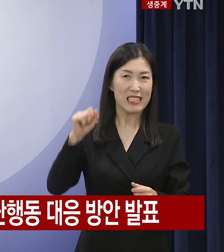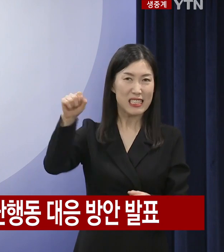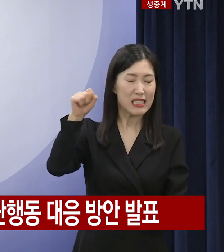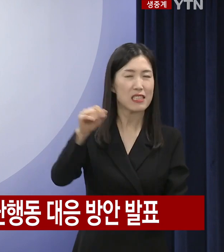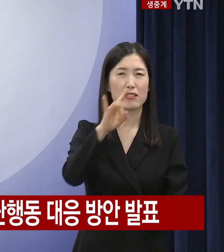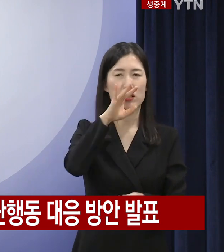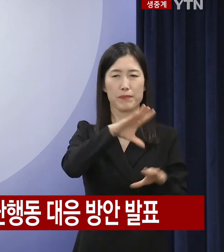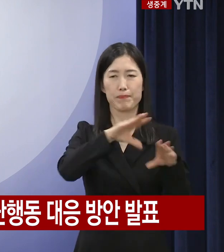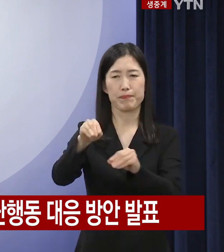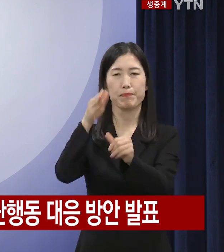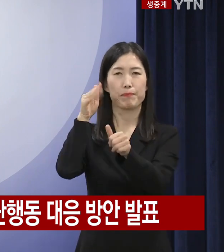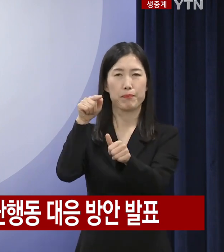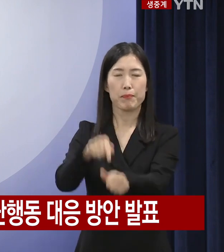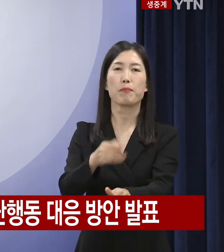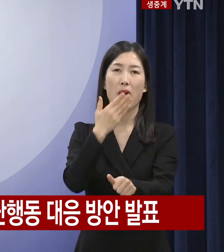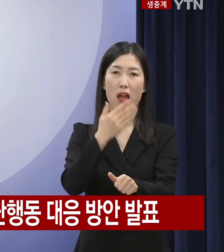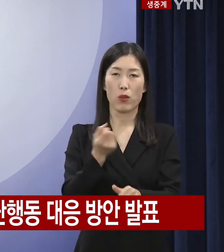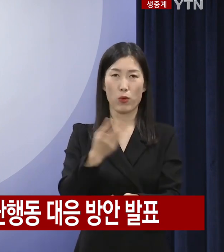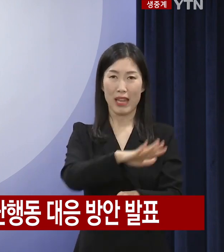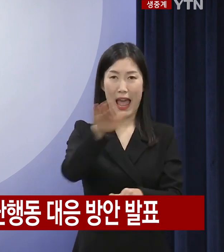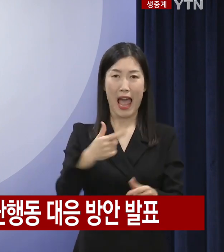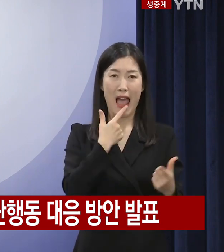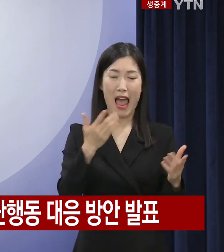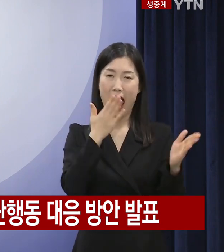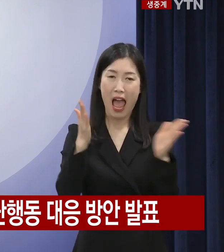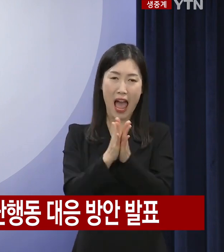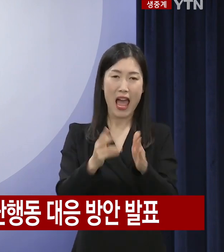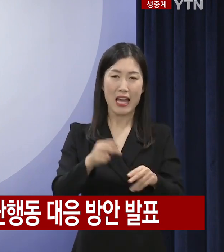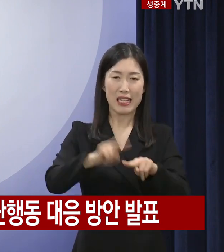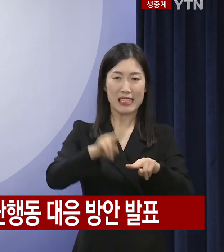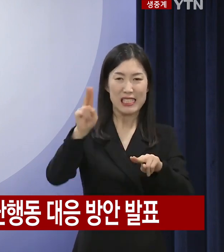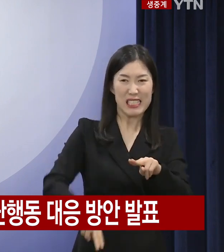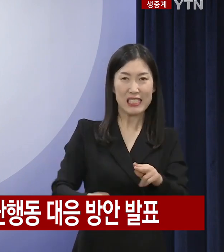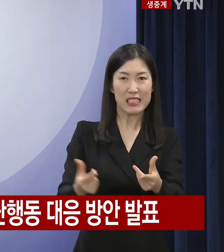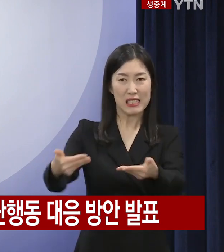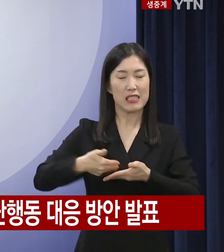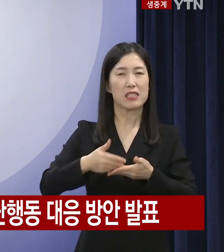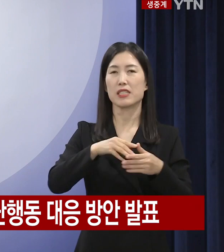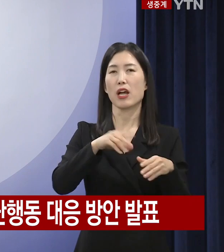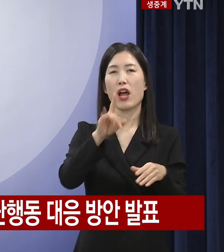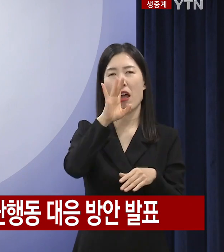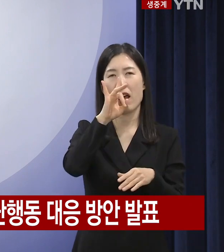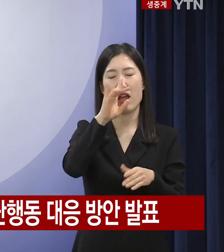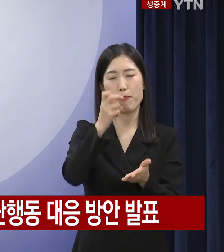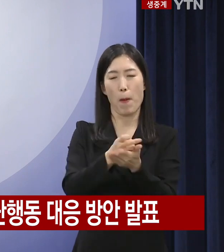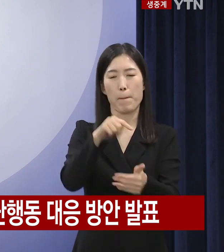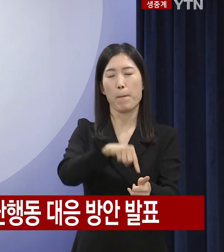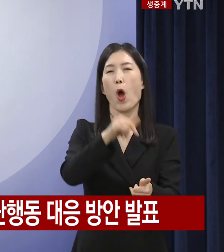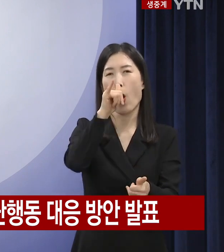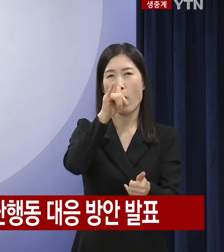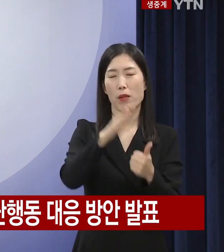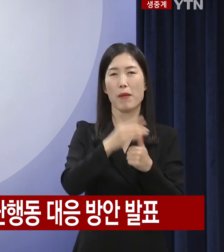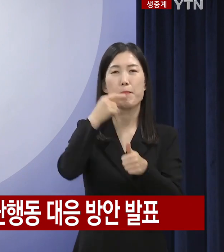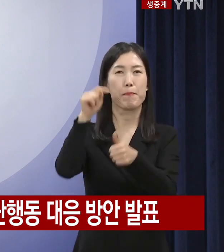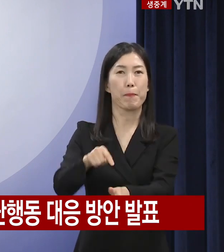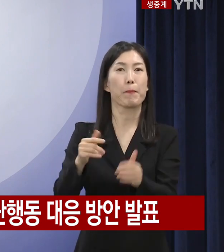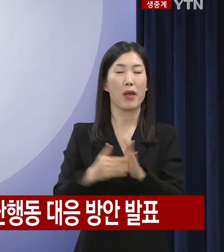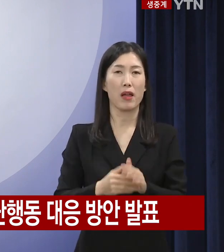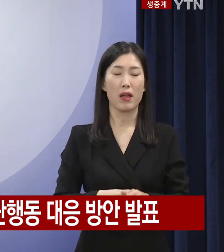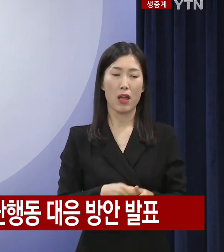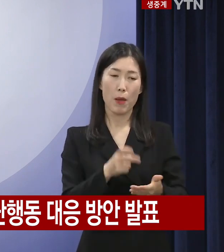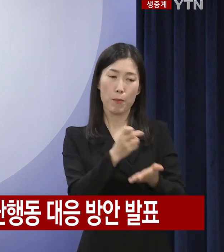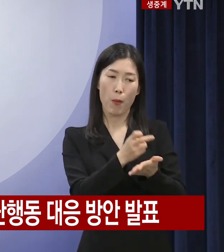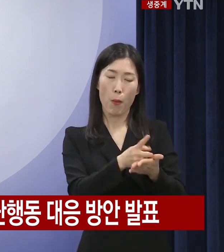명령과 집단살익서 수리 금지 명령을 내렸습니다. 정부는 법에 규정된 모든